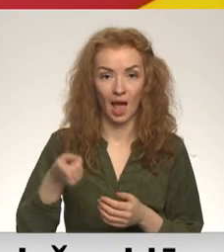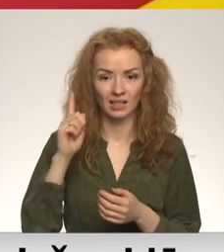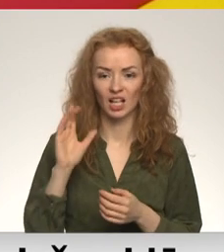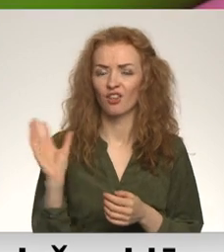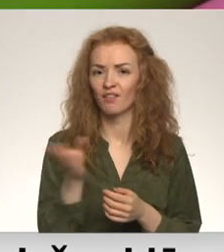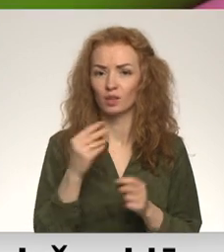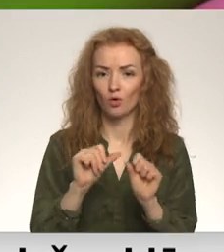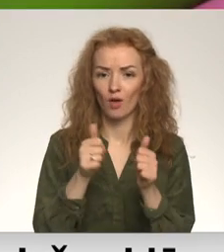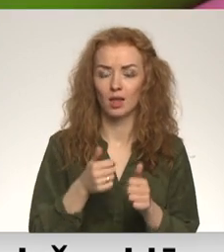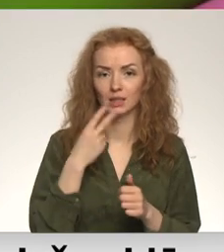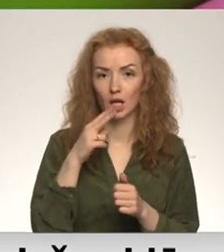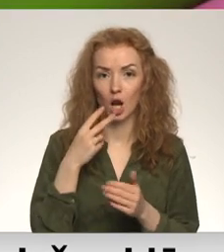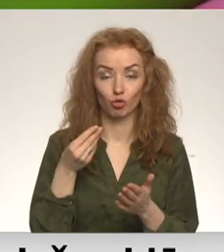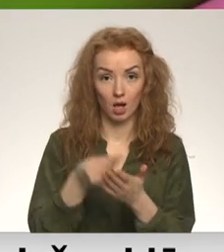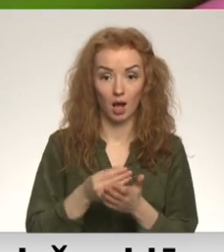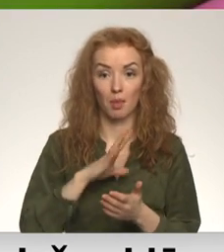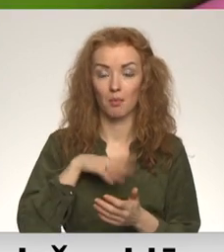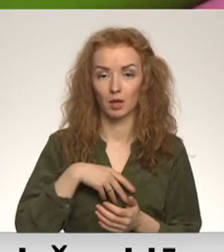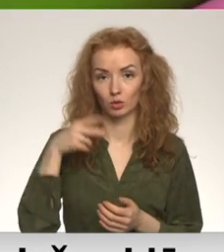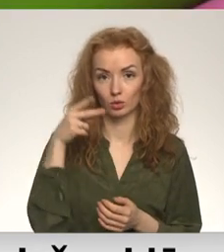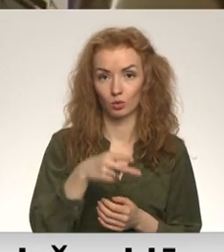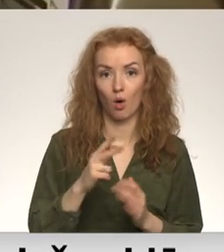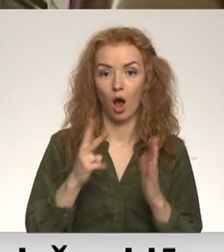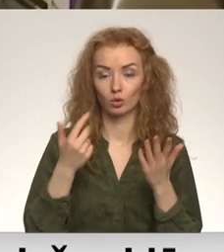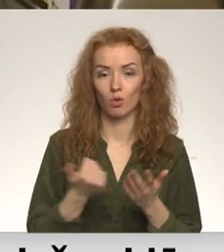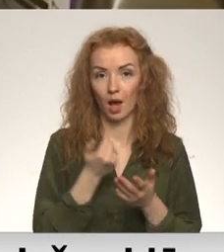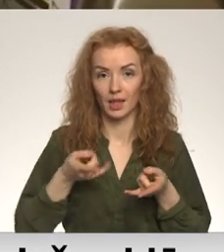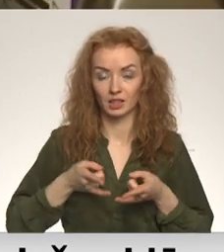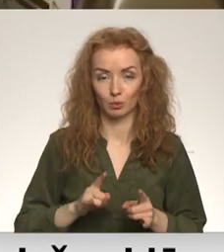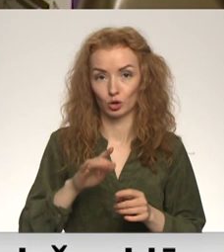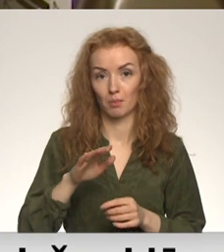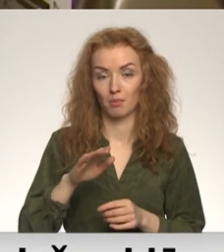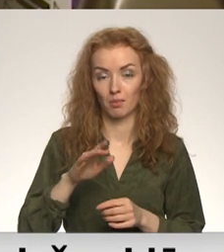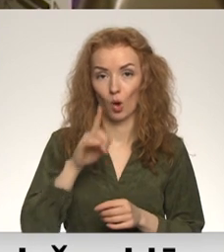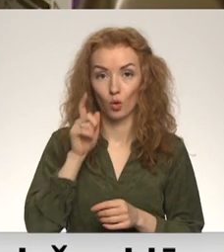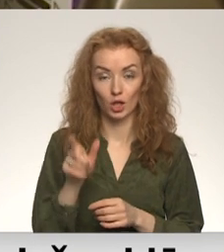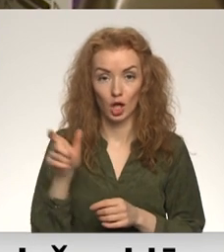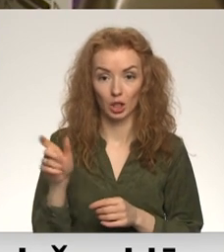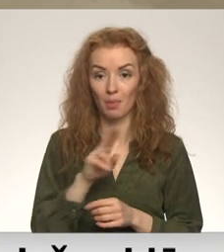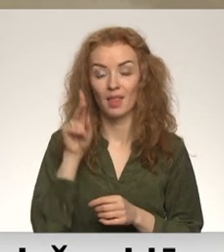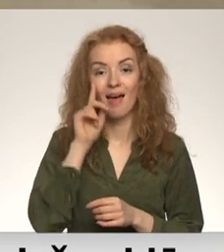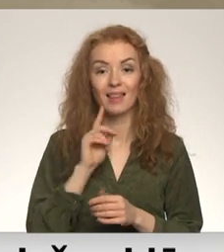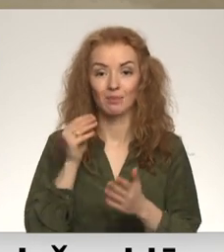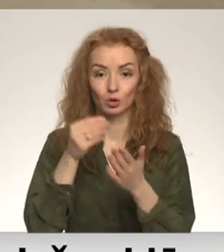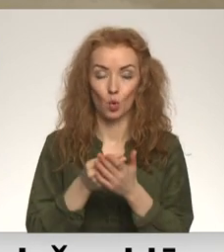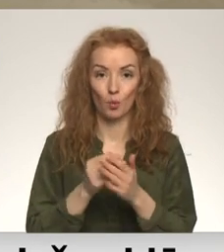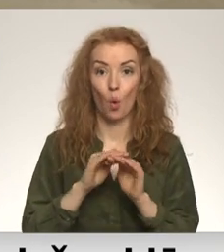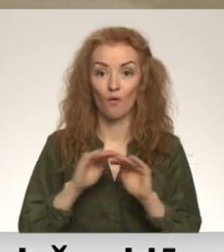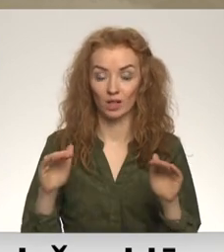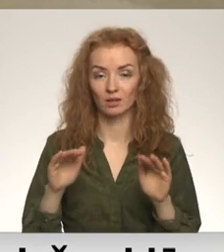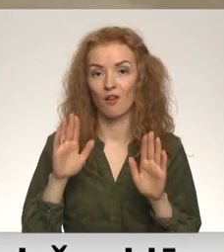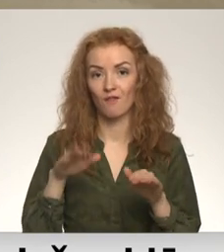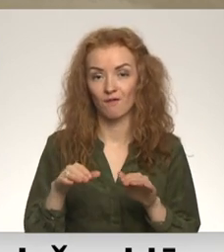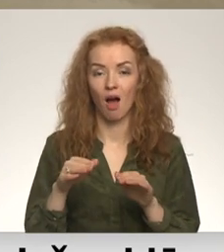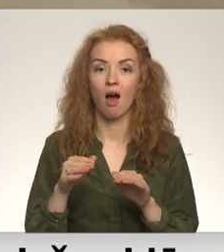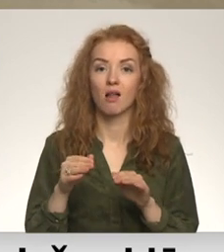visu veidu cigarešu iegādi pēc 2008. Gada dzimušajiem. Nērtības nopirkt produktu legālā veidā varētu